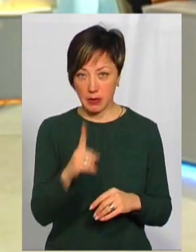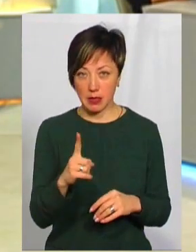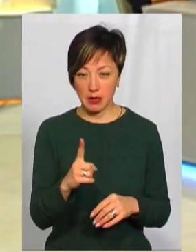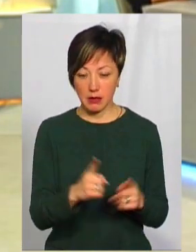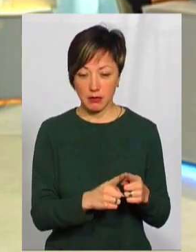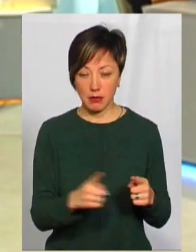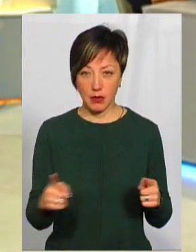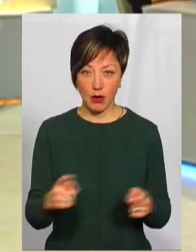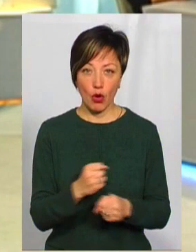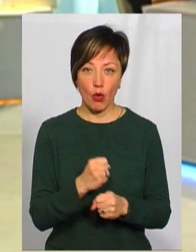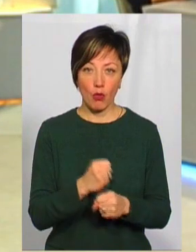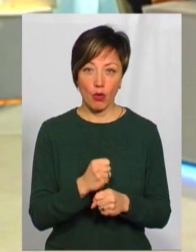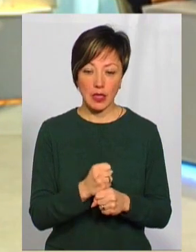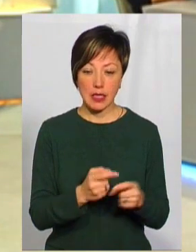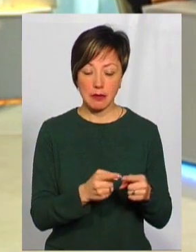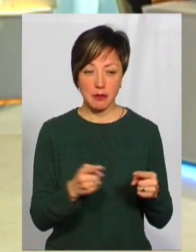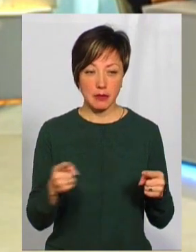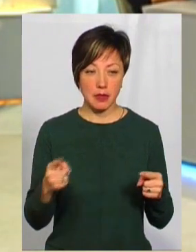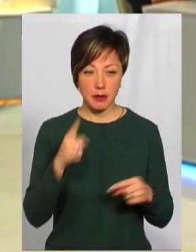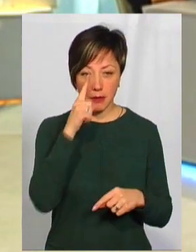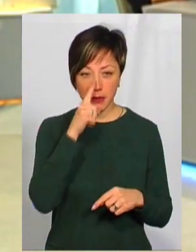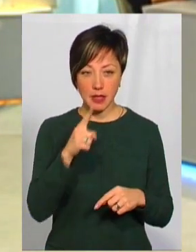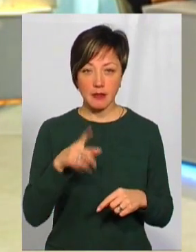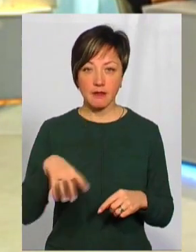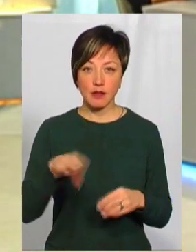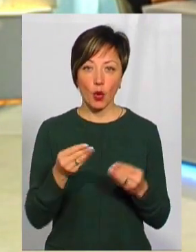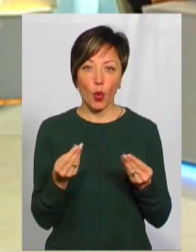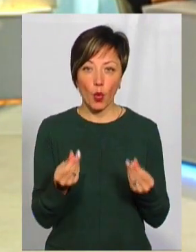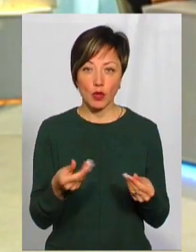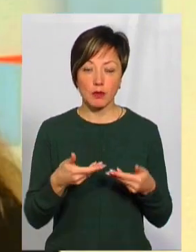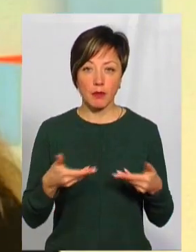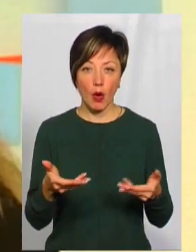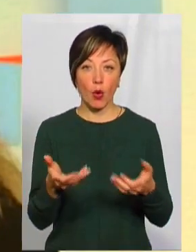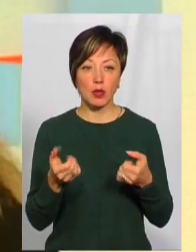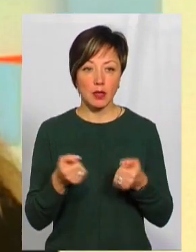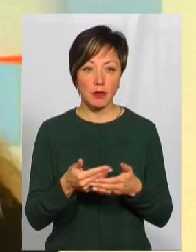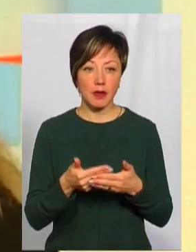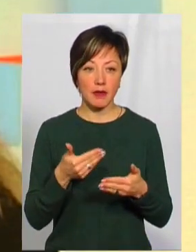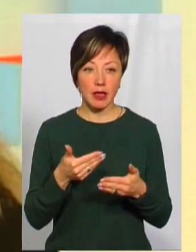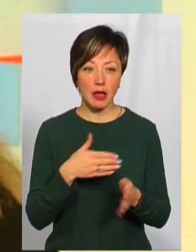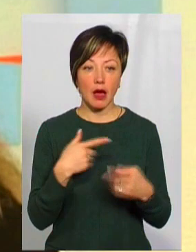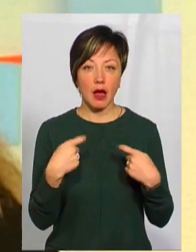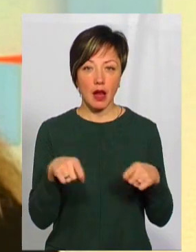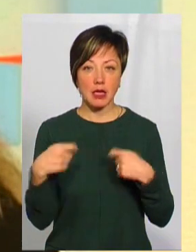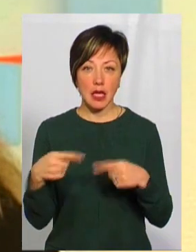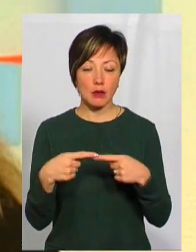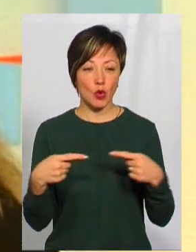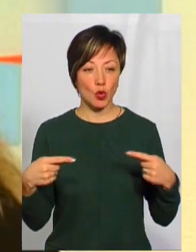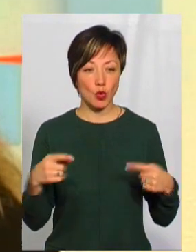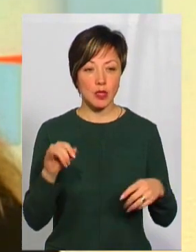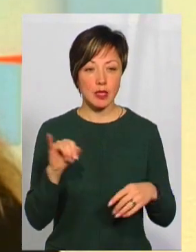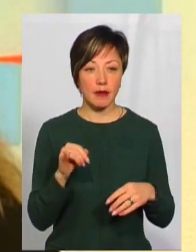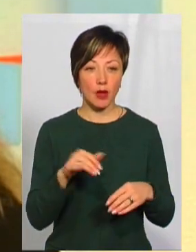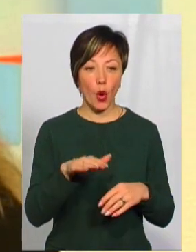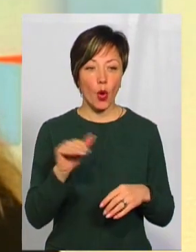місяць повноцінної роботи. За цей місяць всі кошти, які ми отримали від реалізації продукції і